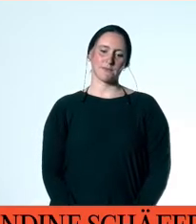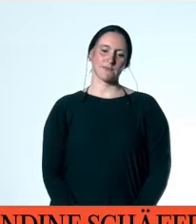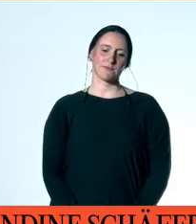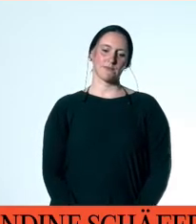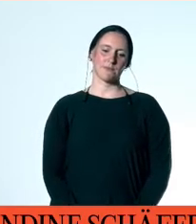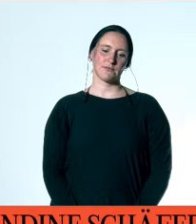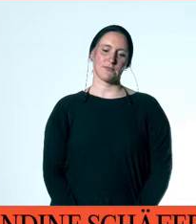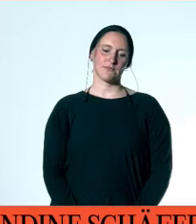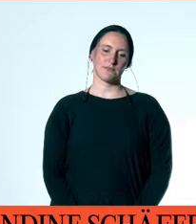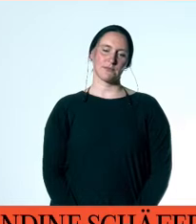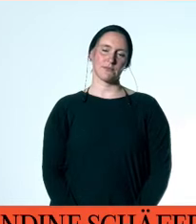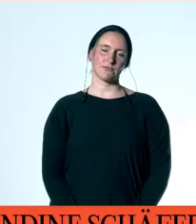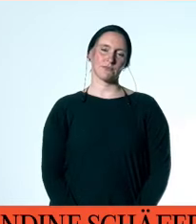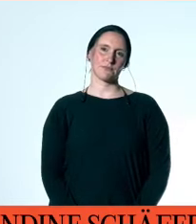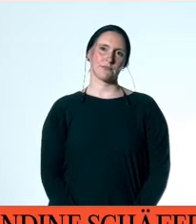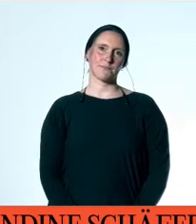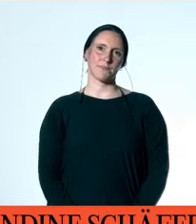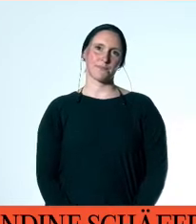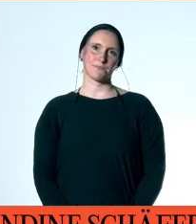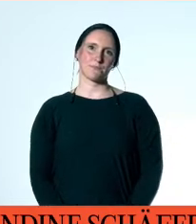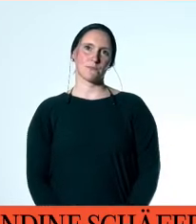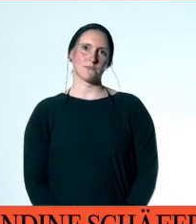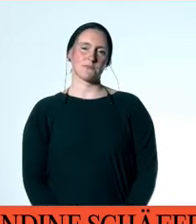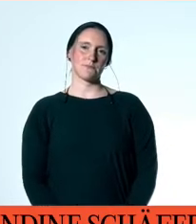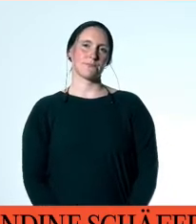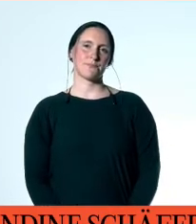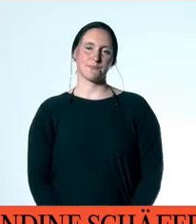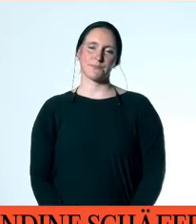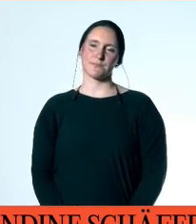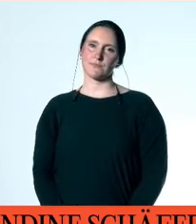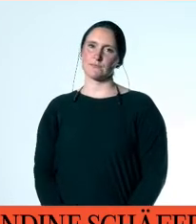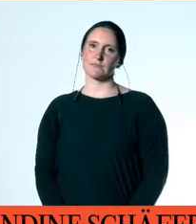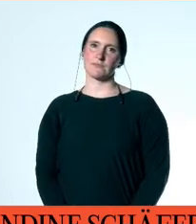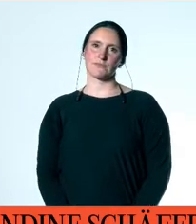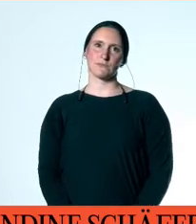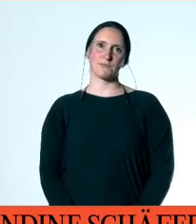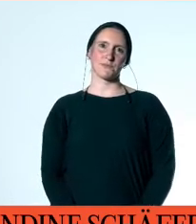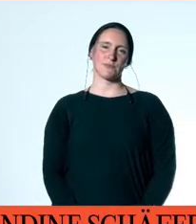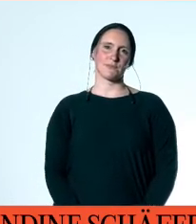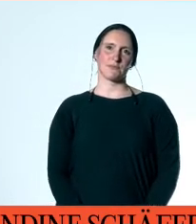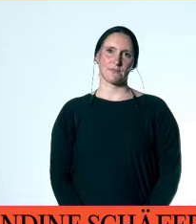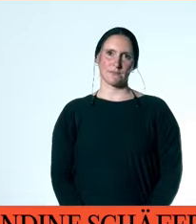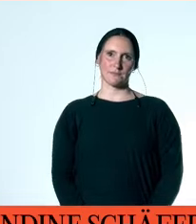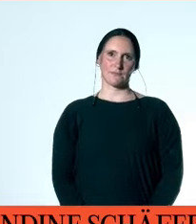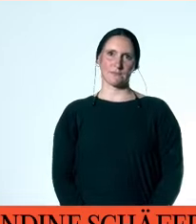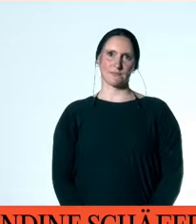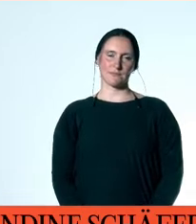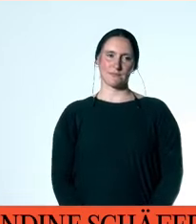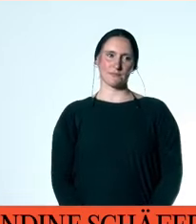eine sehr positive Erfahrung, würde ich sagen, die wir gemeinsam gehabt haben als Fundación